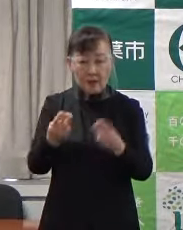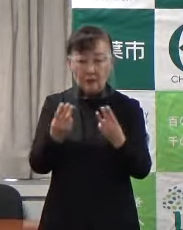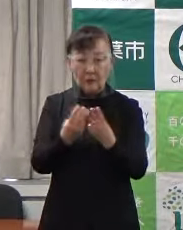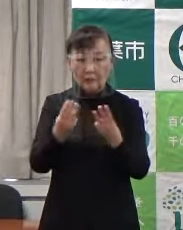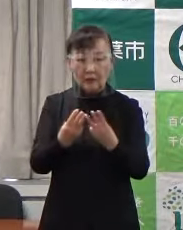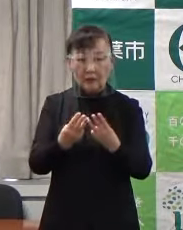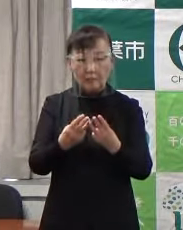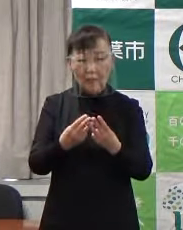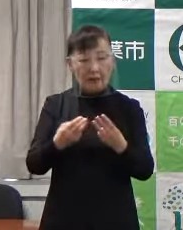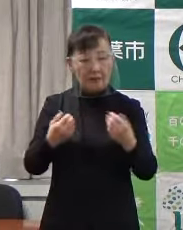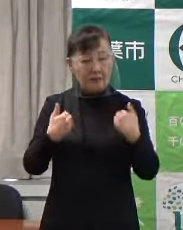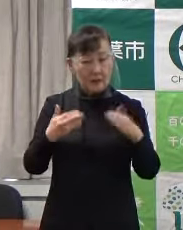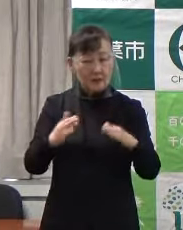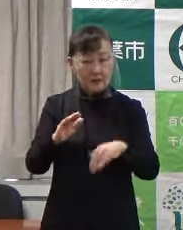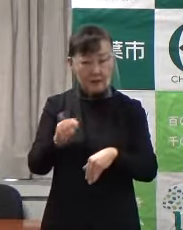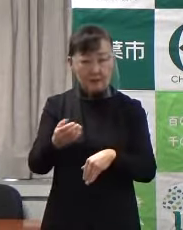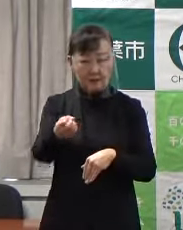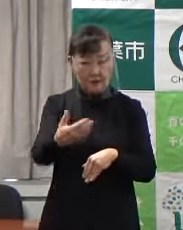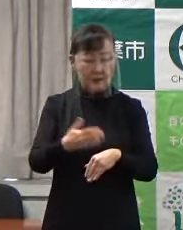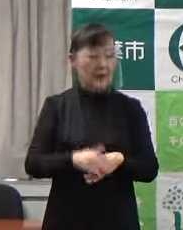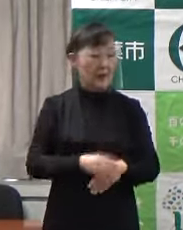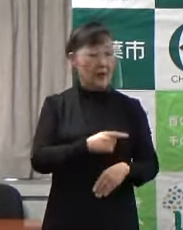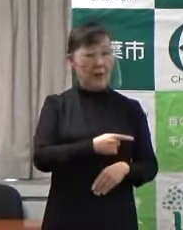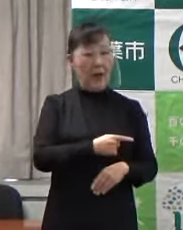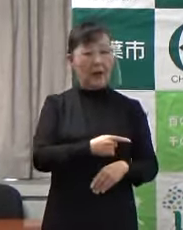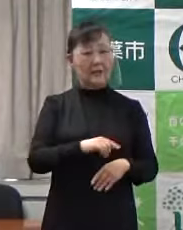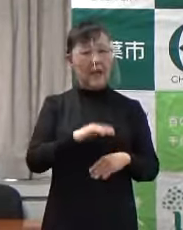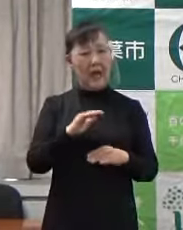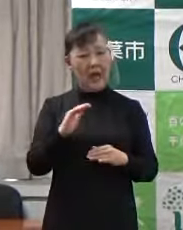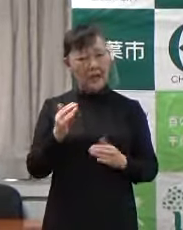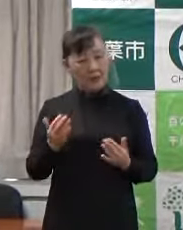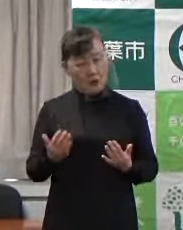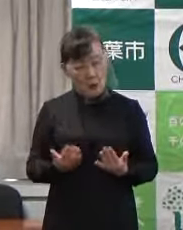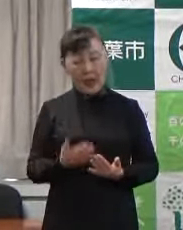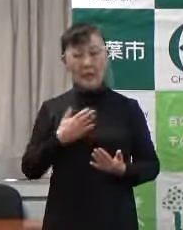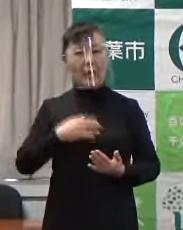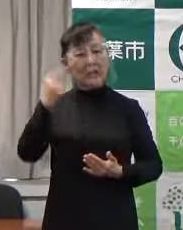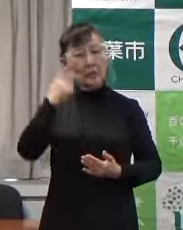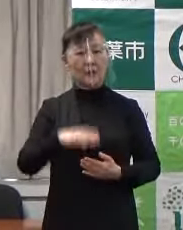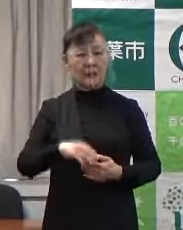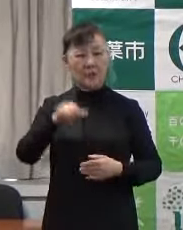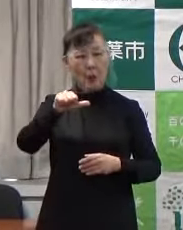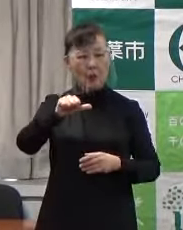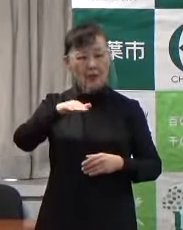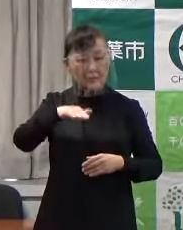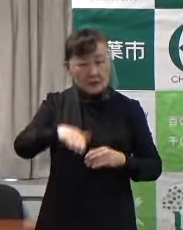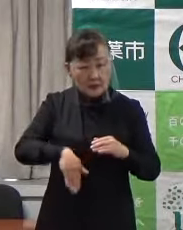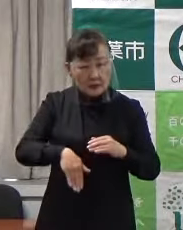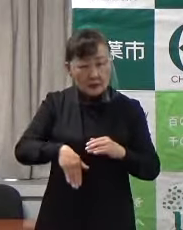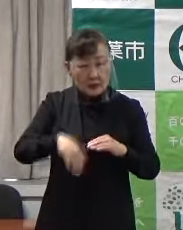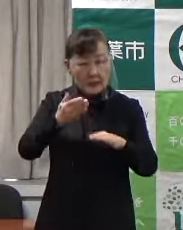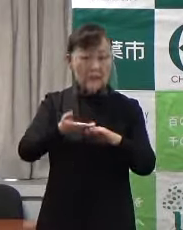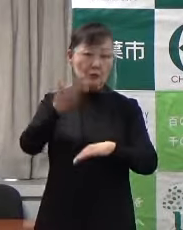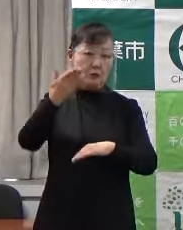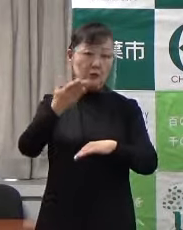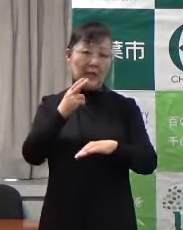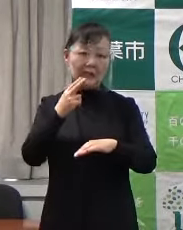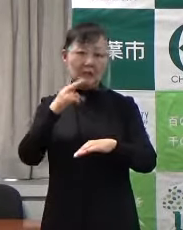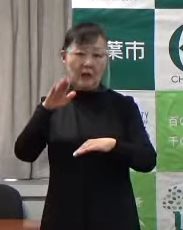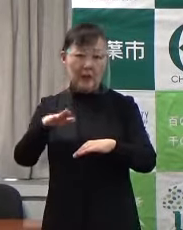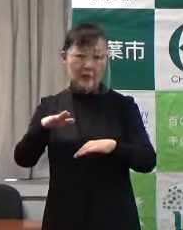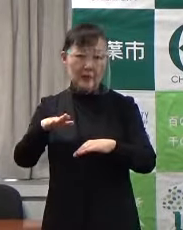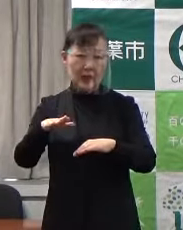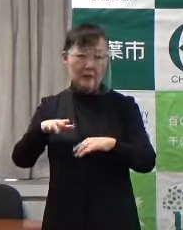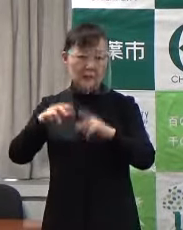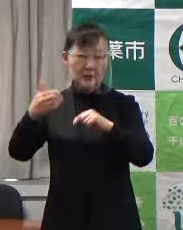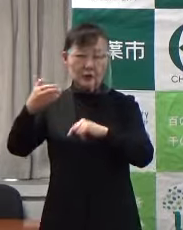ですか。なんかあれですよね、なんとなく分かると思うんですよね。5ナノグラム以上の人が喫煙ありが同居